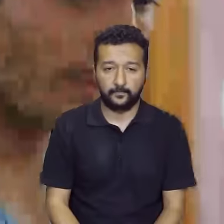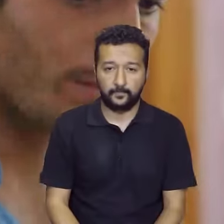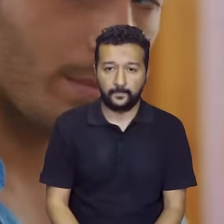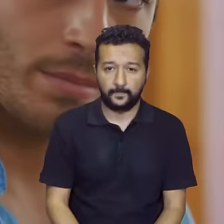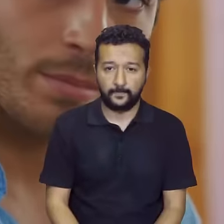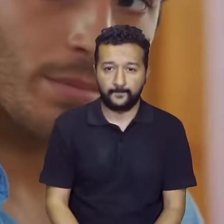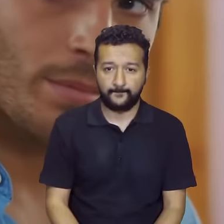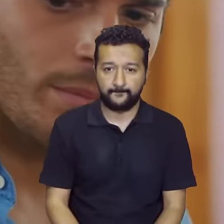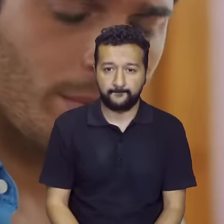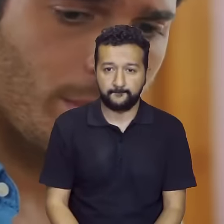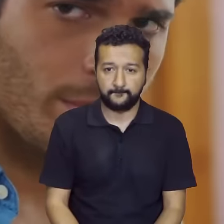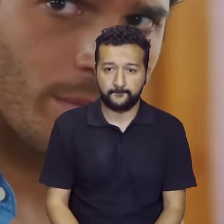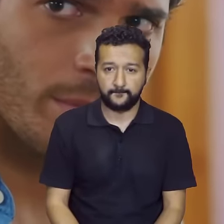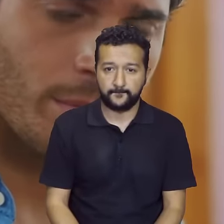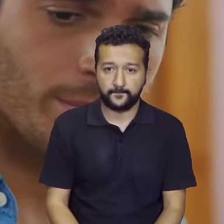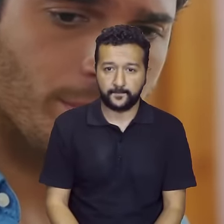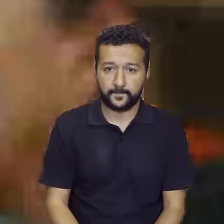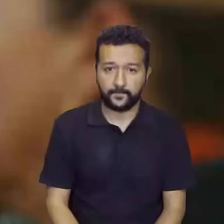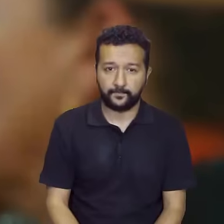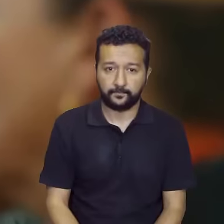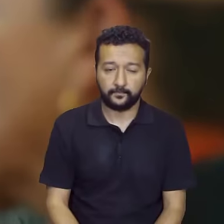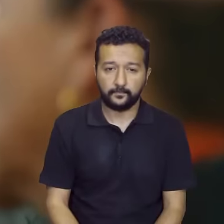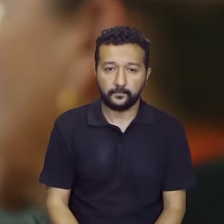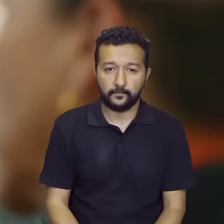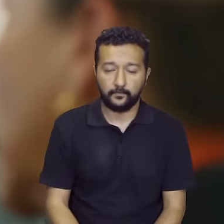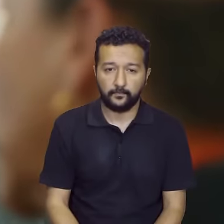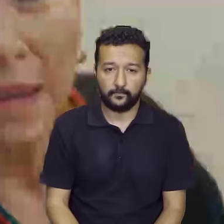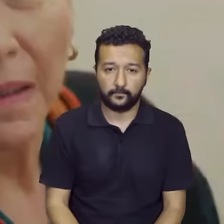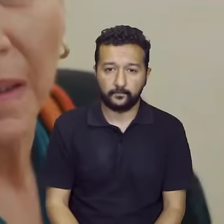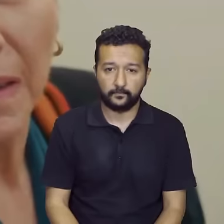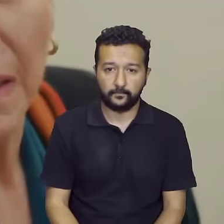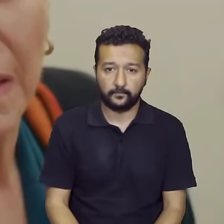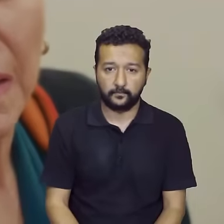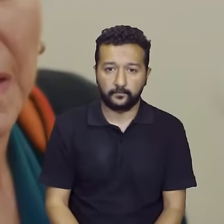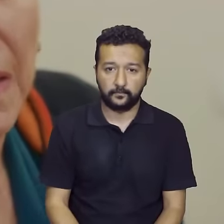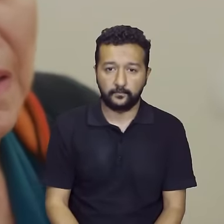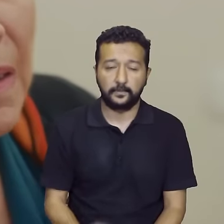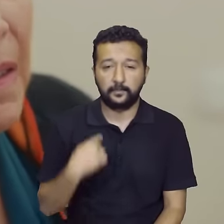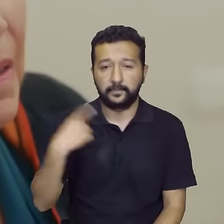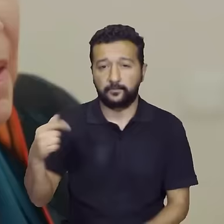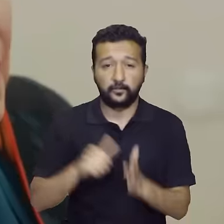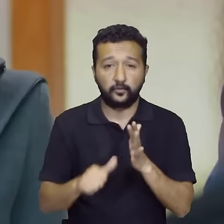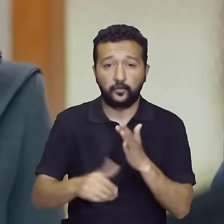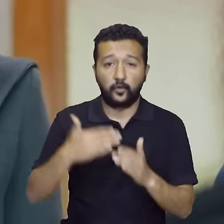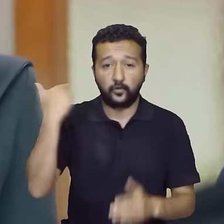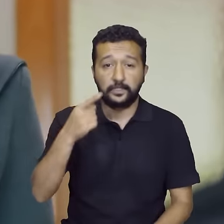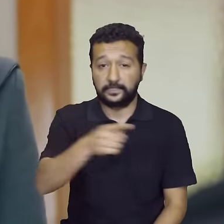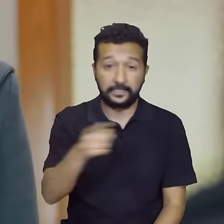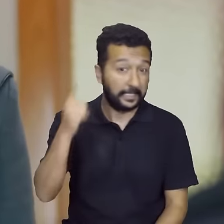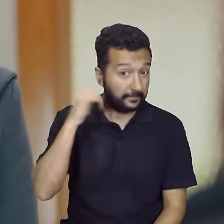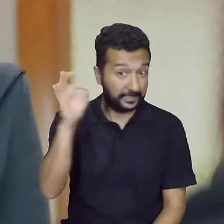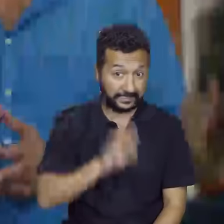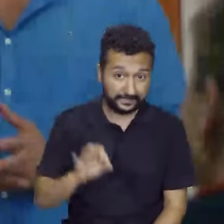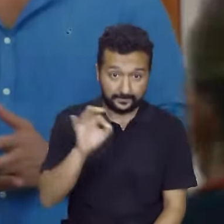Itır Tarık'a kızgın bakıyor. Tarık köşeye sıkışmış. Münir Adile ile korku içindeler. Biz bir süre önce sizden